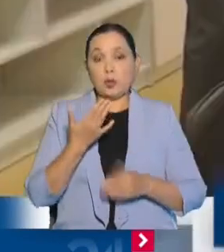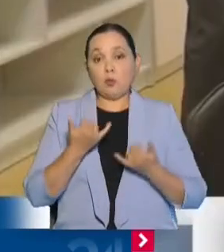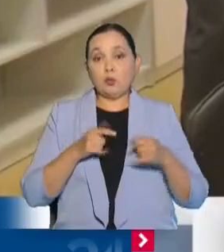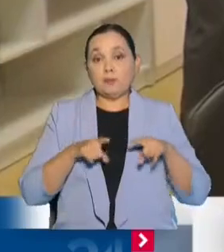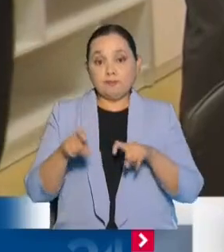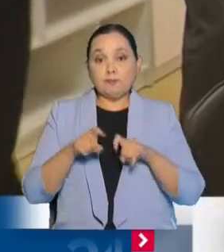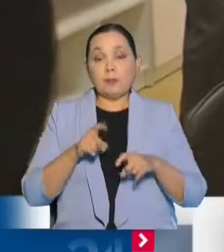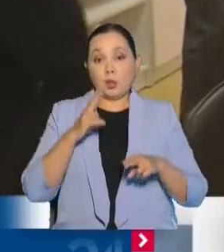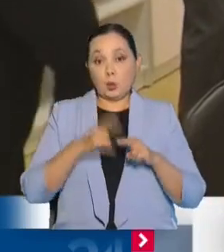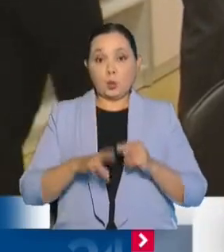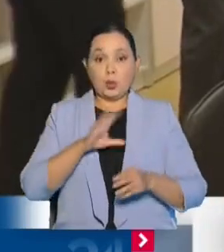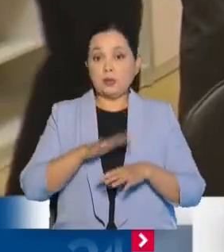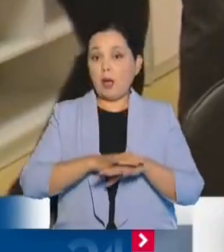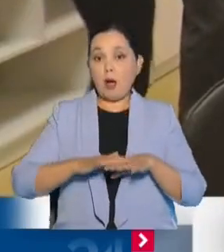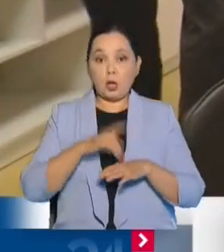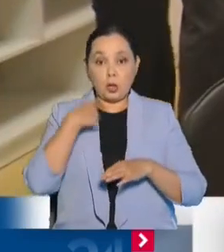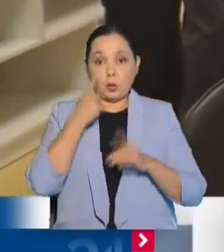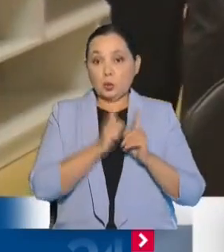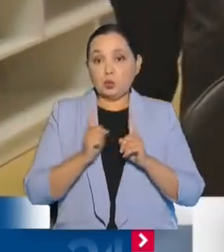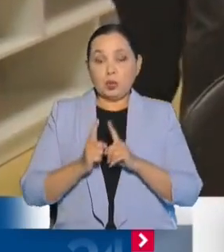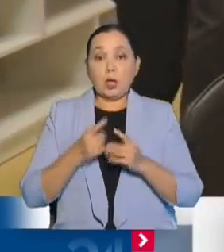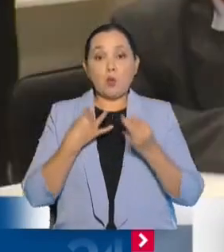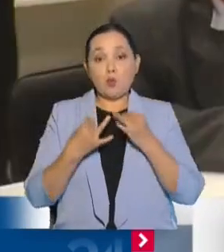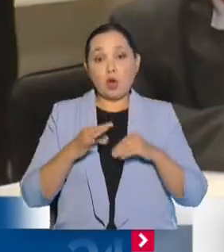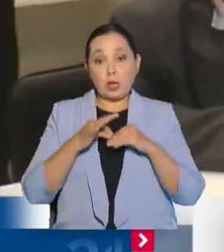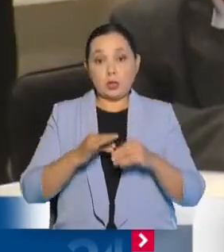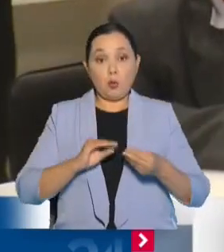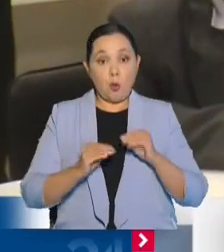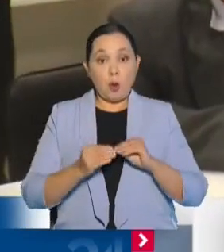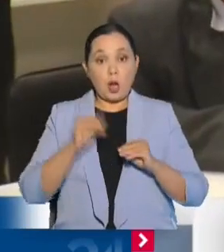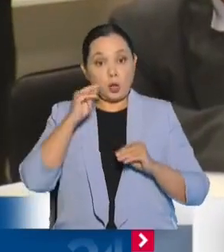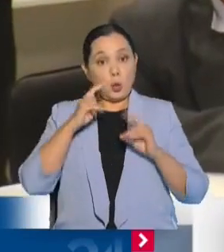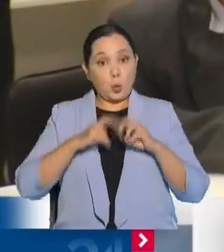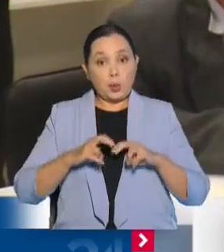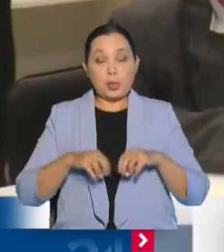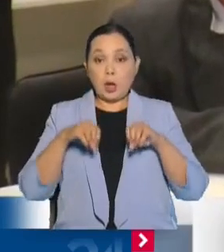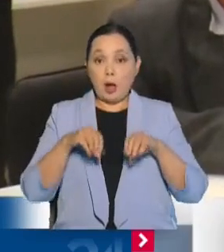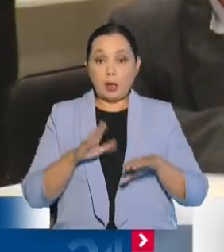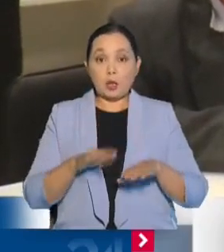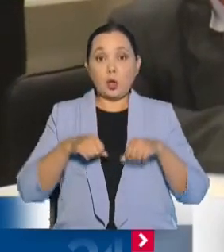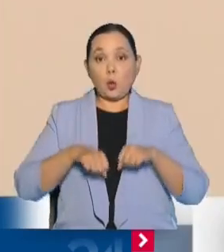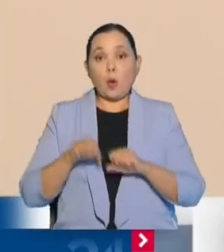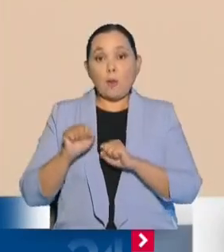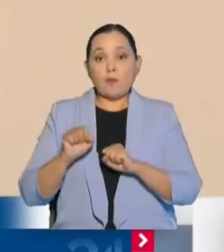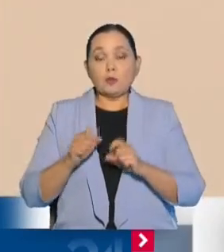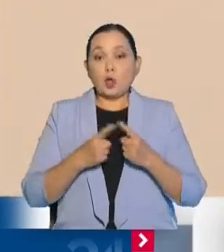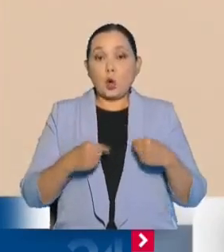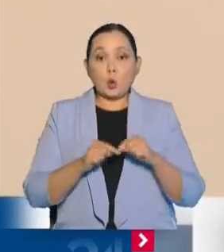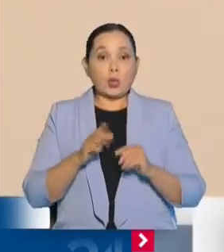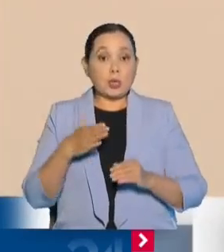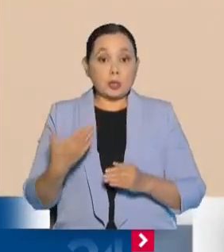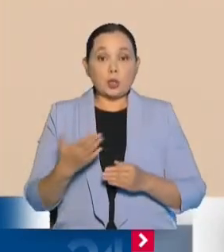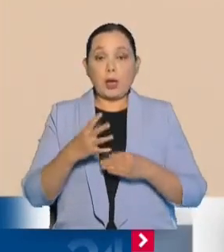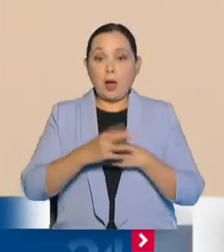tügedi. Aholi bilan yuzma-yuz muloqot qilish va hududlardagi muammolarni o'rganish va hal etishda huquqni muhofaza qiluvchi organlar